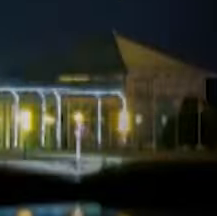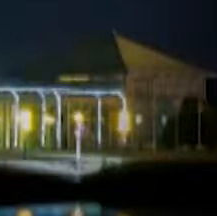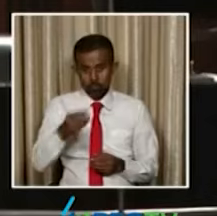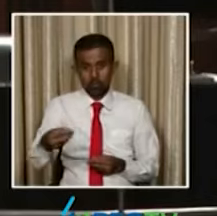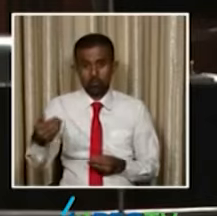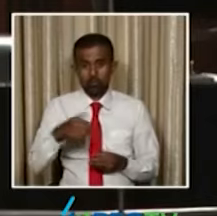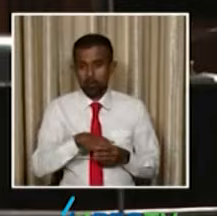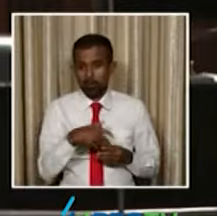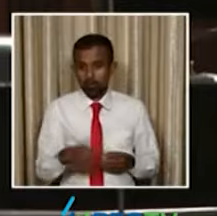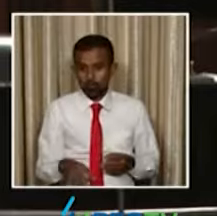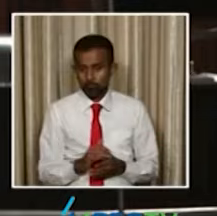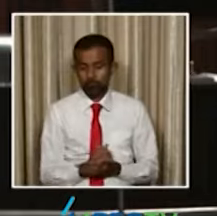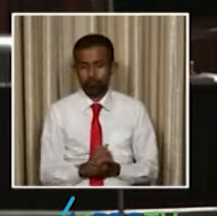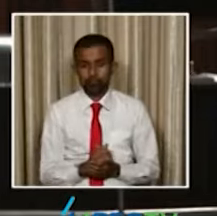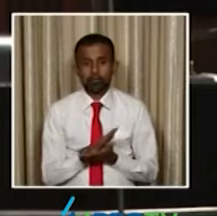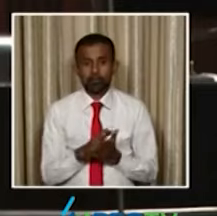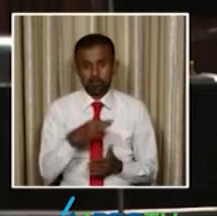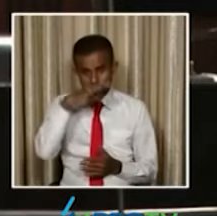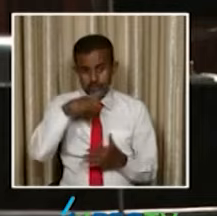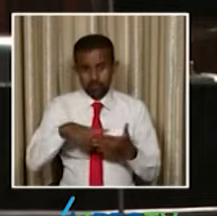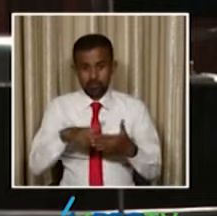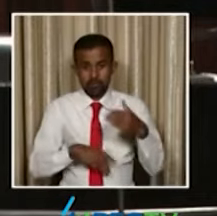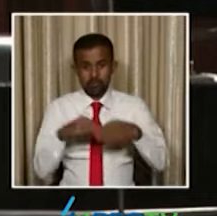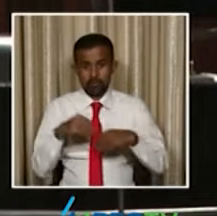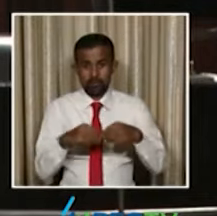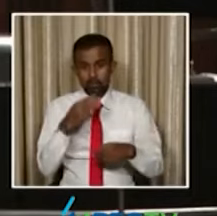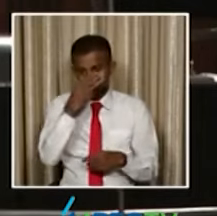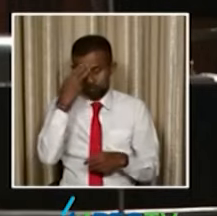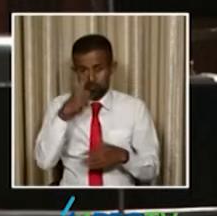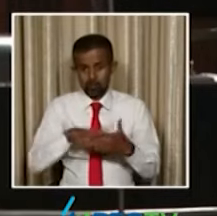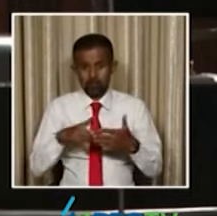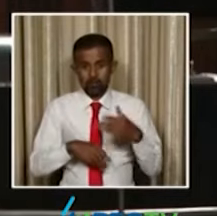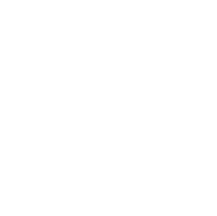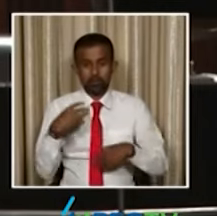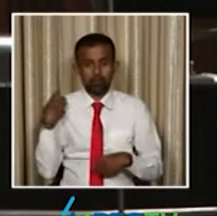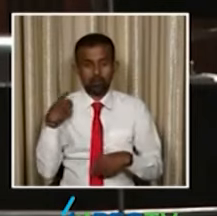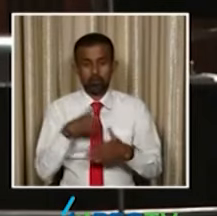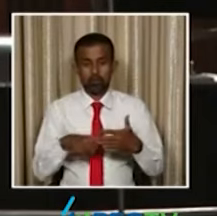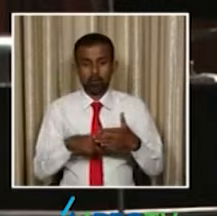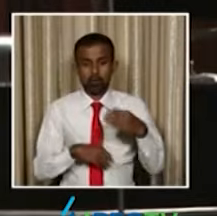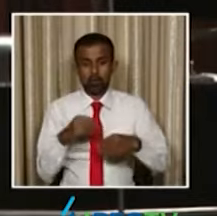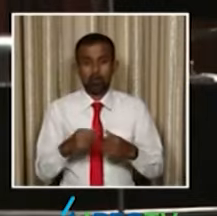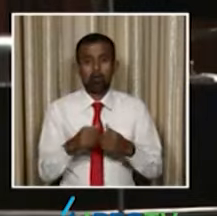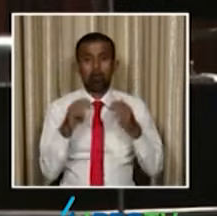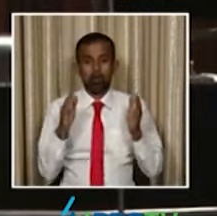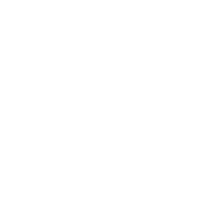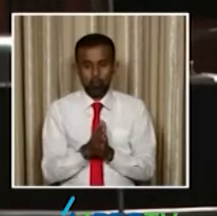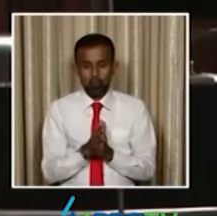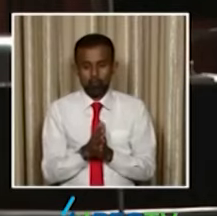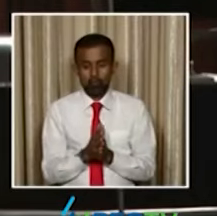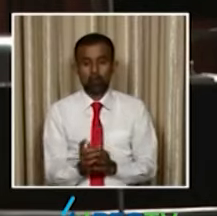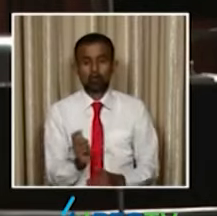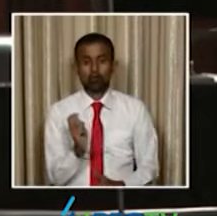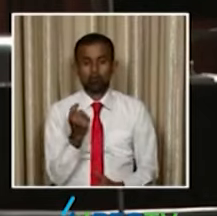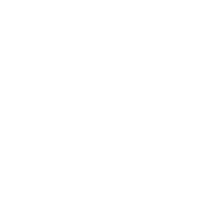තියෙනවා. පැහැදිලිවම මේ රටේ සිංහල ඡන්දවලින් දෙමළ ඡන්දවලින් මුස්ලිම් ඡන්දවලින් මේ සියලු ඡන්ද එක රාශි වෙලා